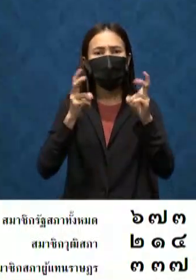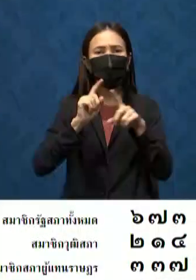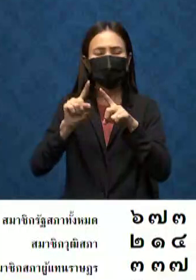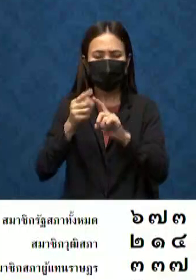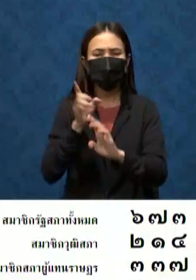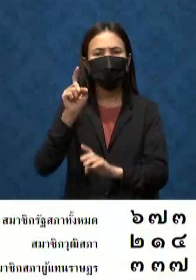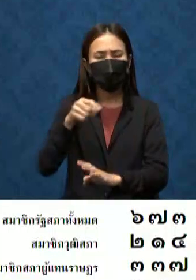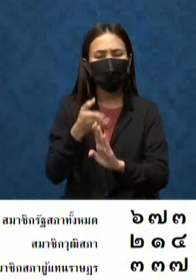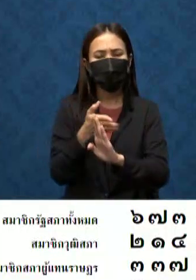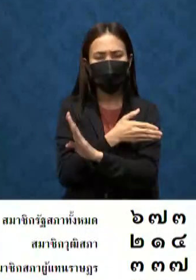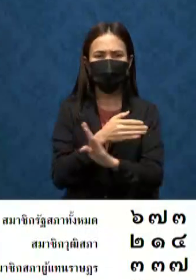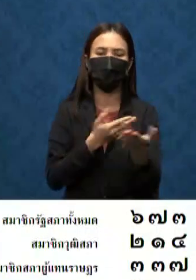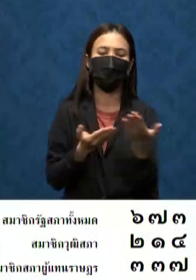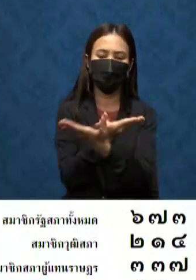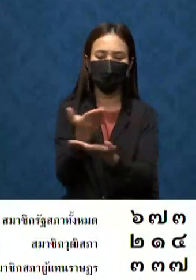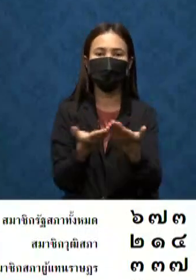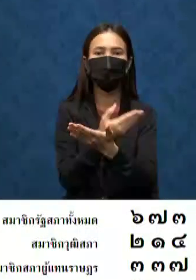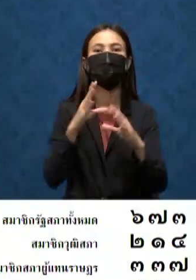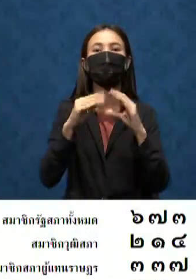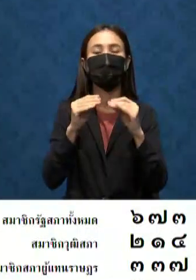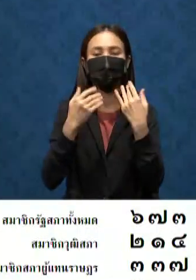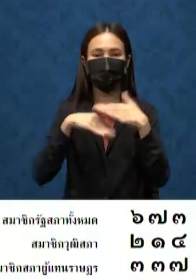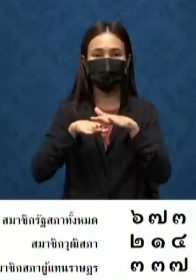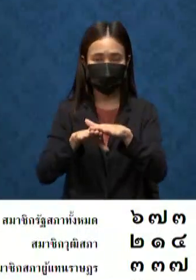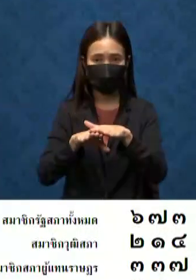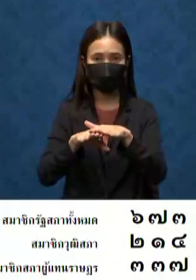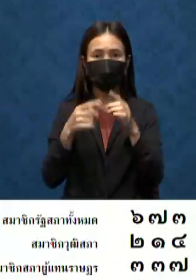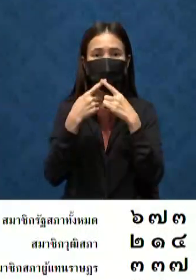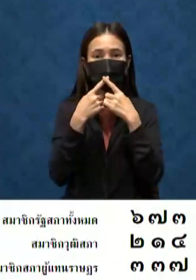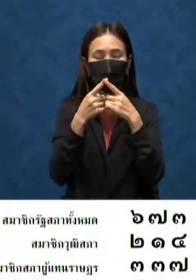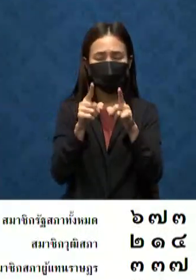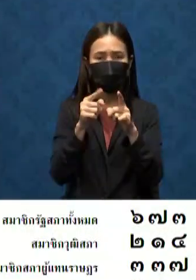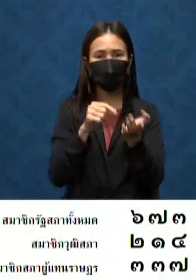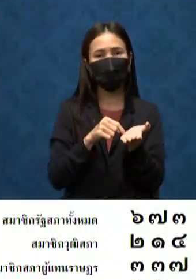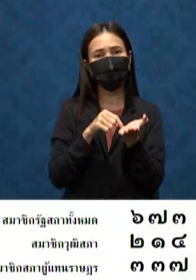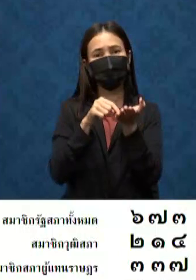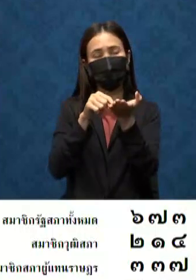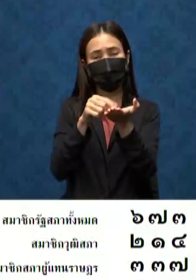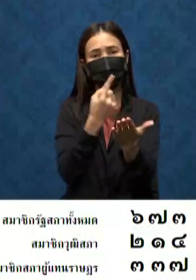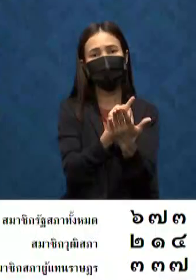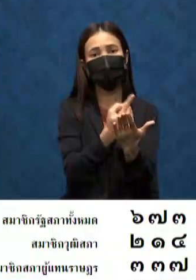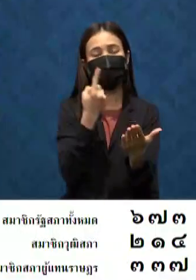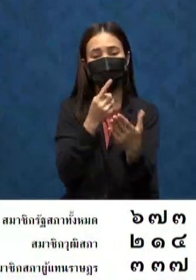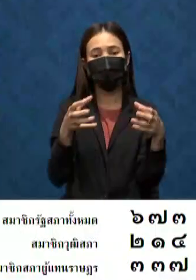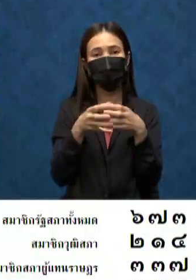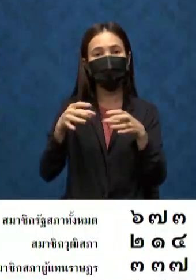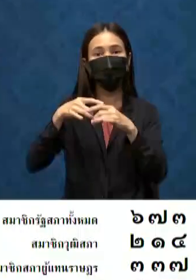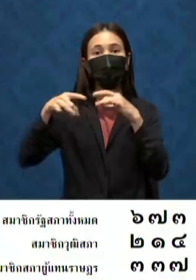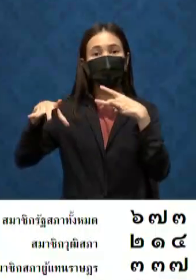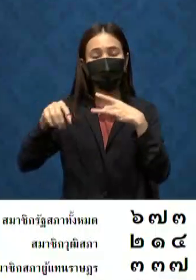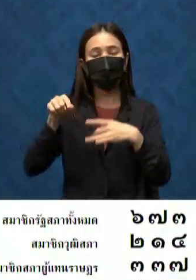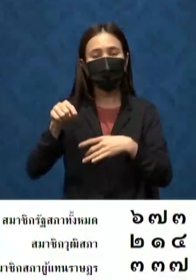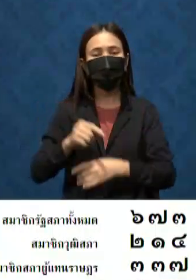รือประชุมร่วมกันแต่ว่าในการเสนอของท่านผู้แทนพรรคฝ่ายค้าน